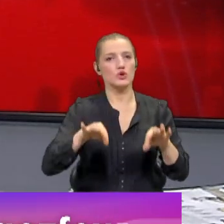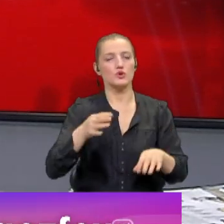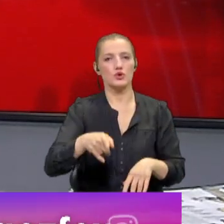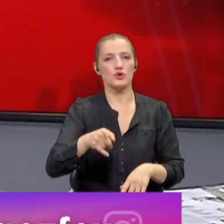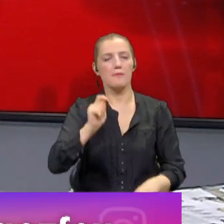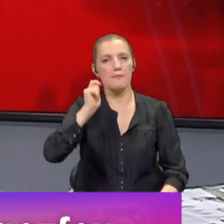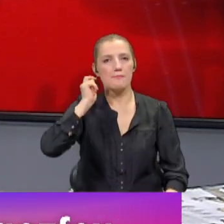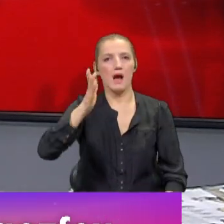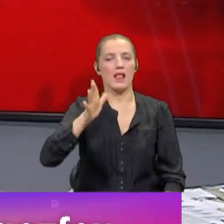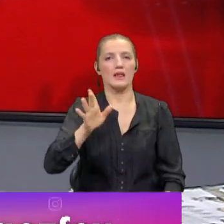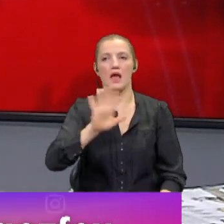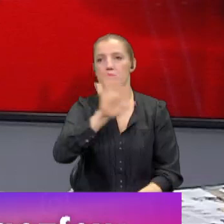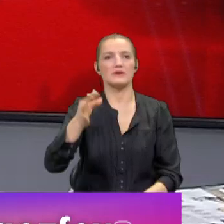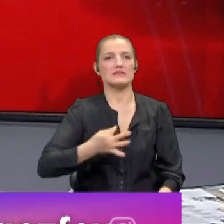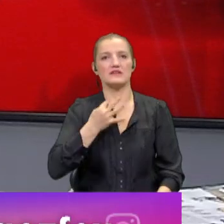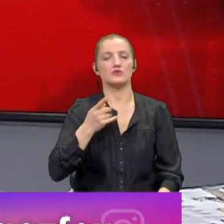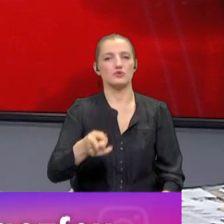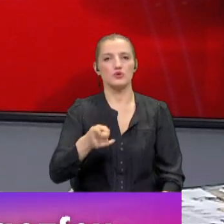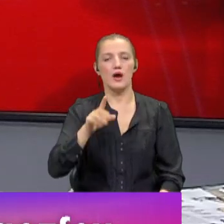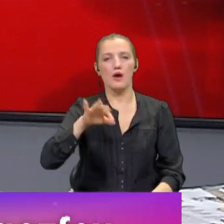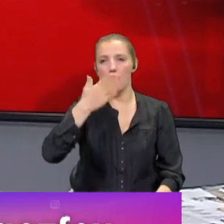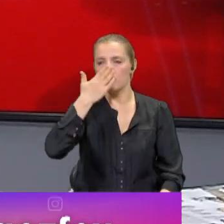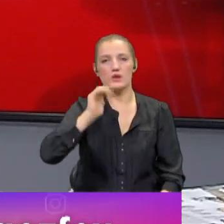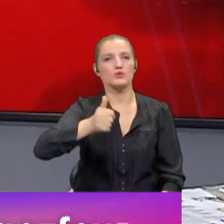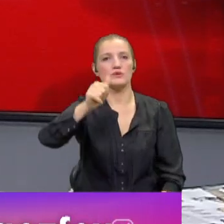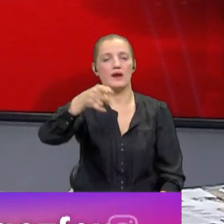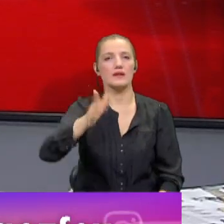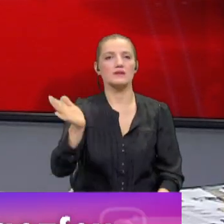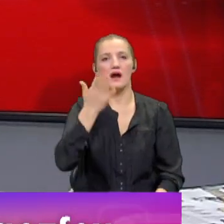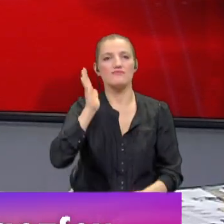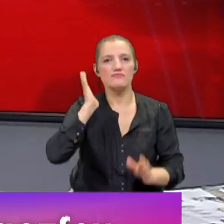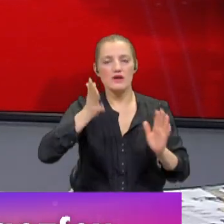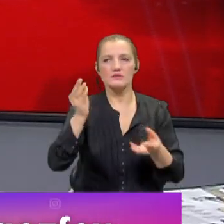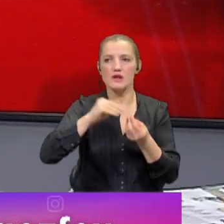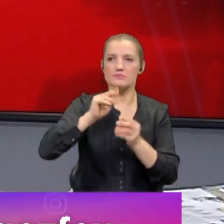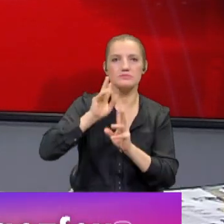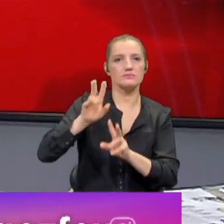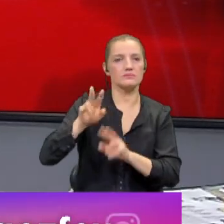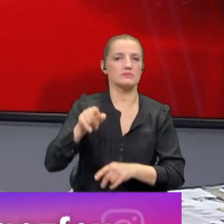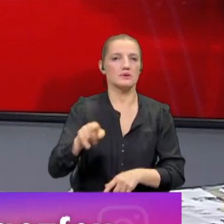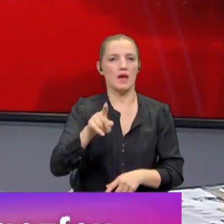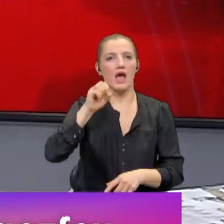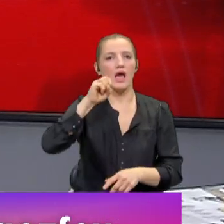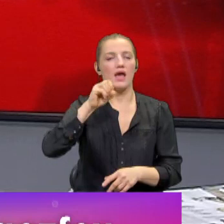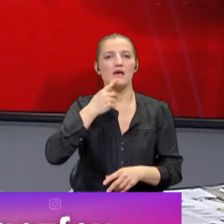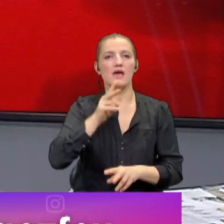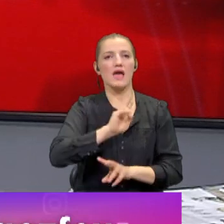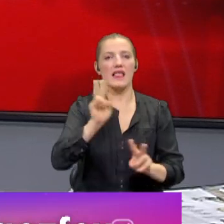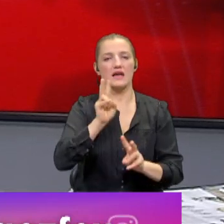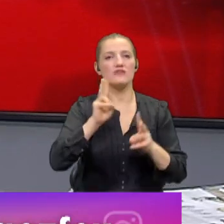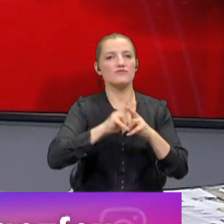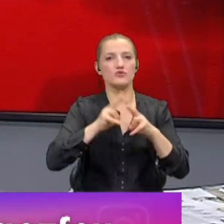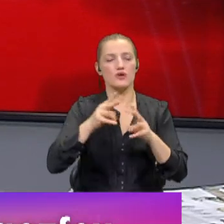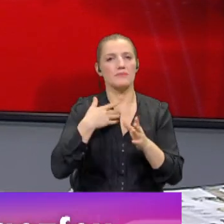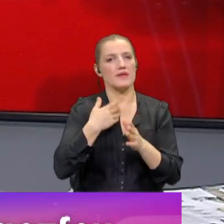o pahalı hissediyoruz pahalılığı önceki günlerde daha fazla da hissedeceğiz Elektrik faturasını ben yanımda getirdim